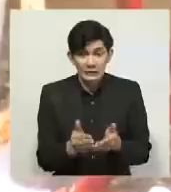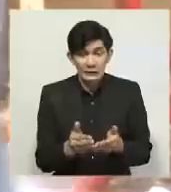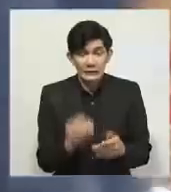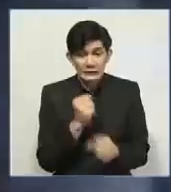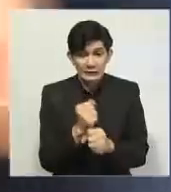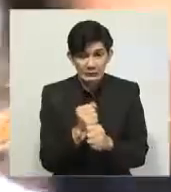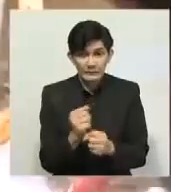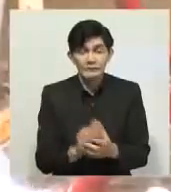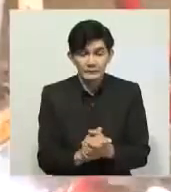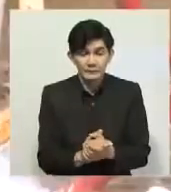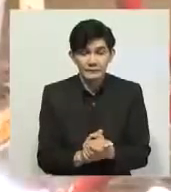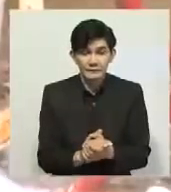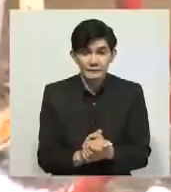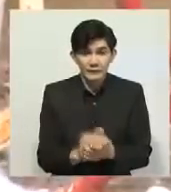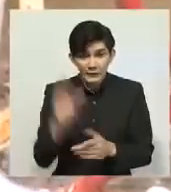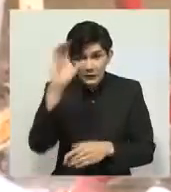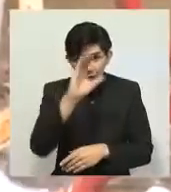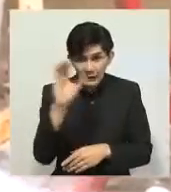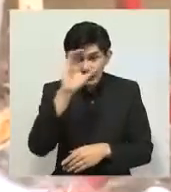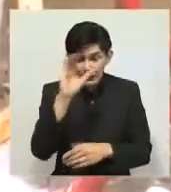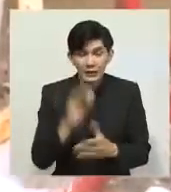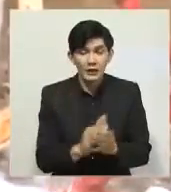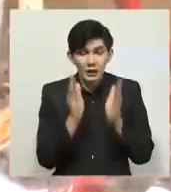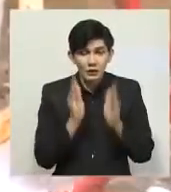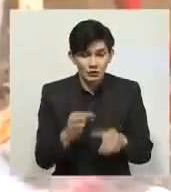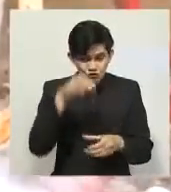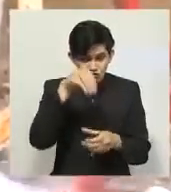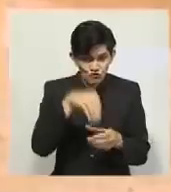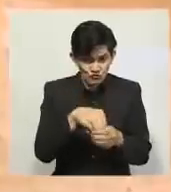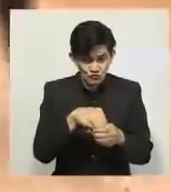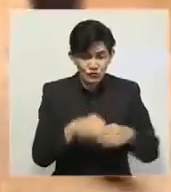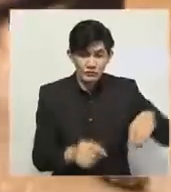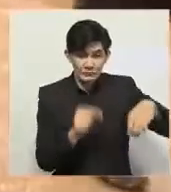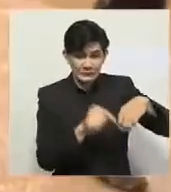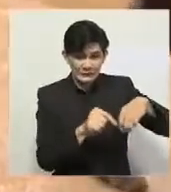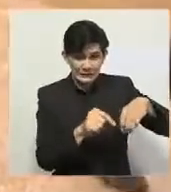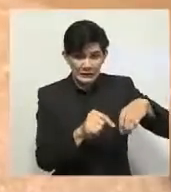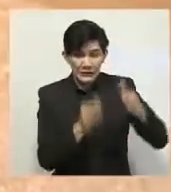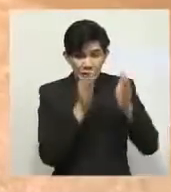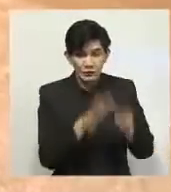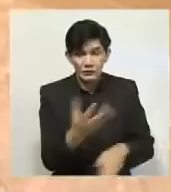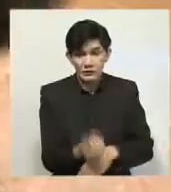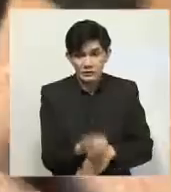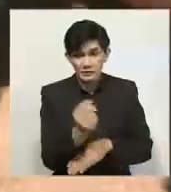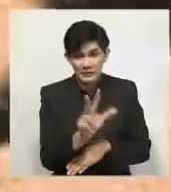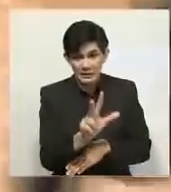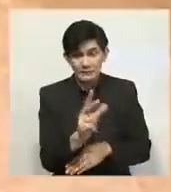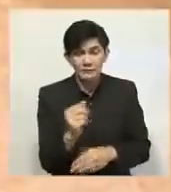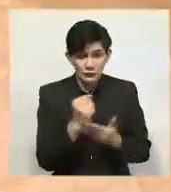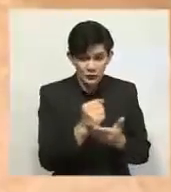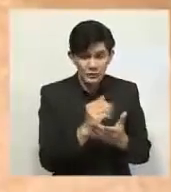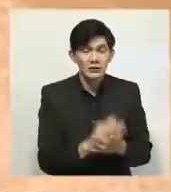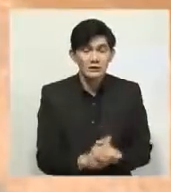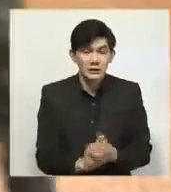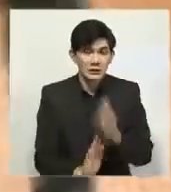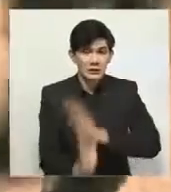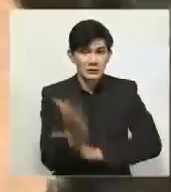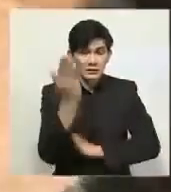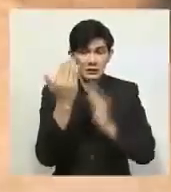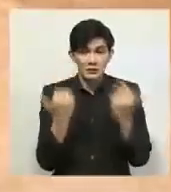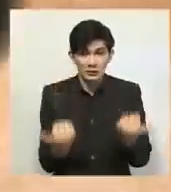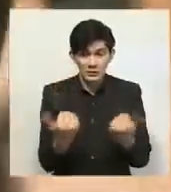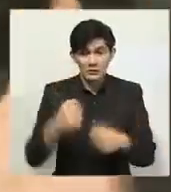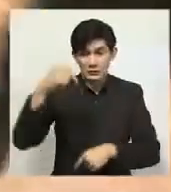นะครับเพื่อที่จะปฏิบัติการค้นหาผู้ที่ติดอยู่ภายในถ้ำทั้ง13คนนะครับแต่ว่าเมื่อช่วงเช้าที่ผ่านม